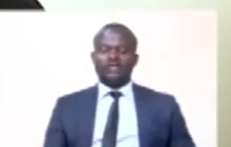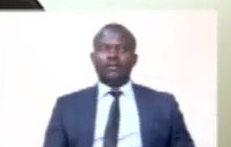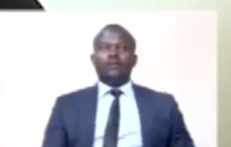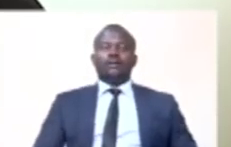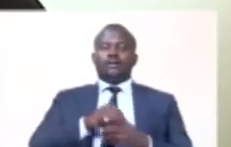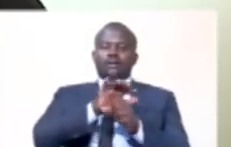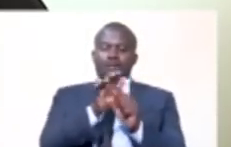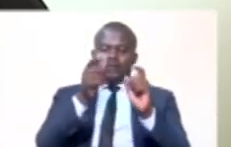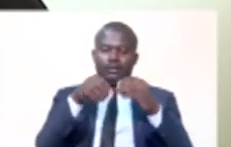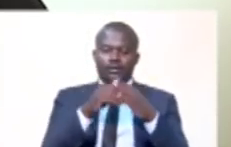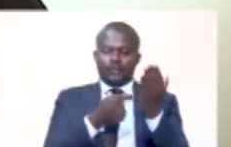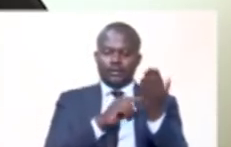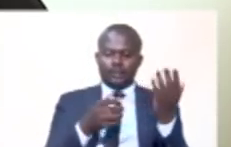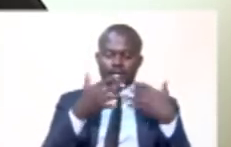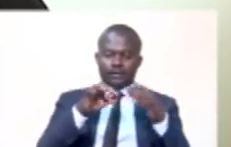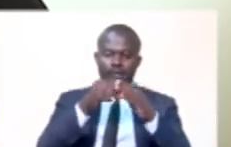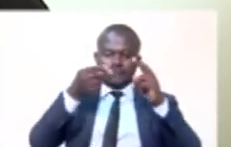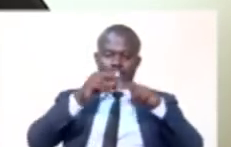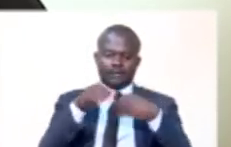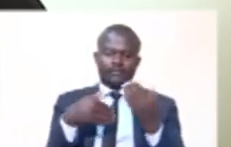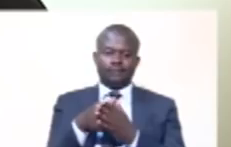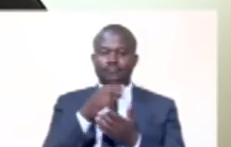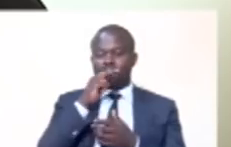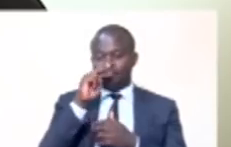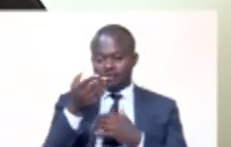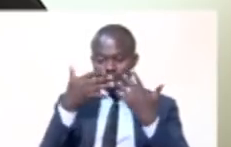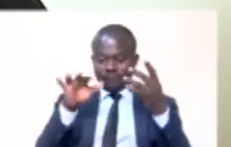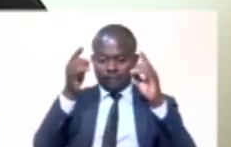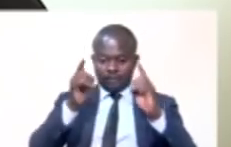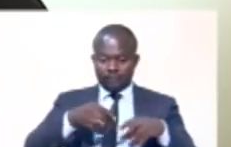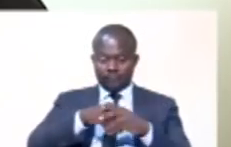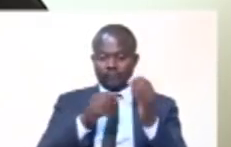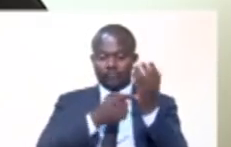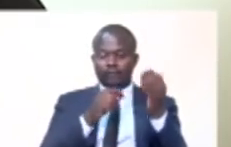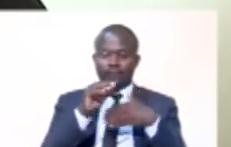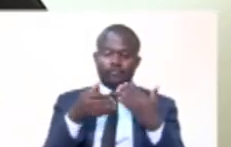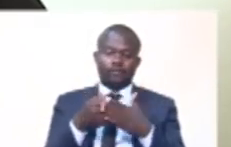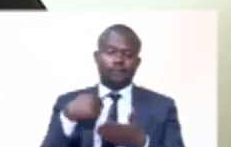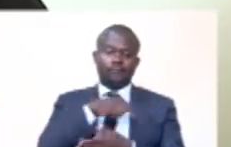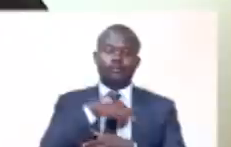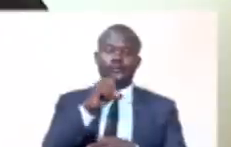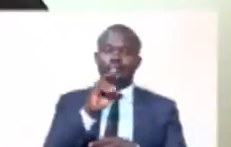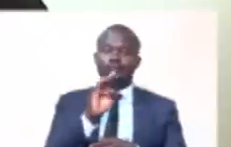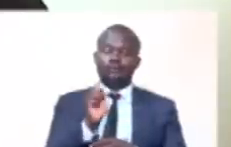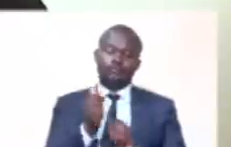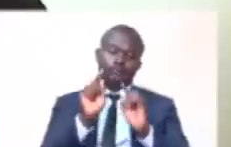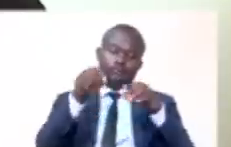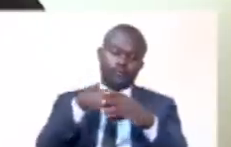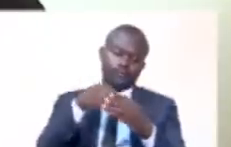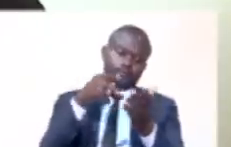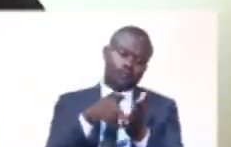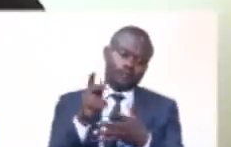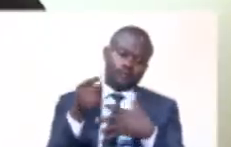imaze gutera imbere hari ibisubizo byabonetse muri technology Buri Dubai abantu bagiye bagiye